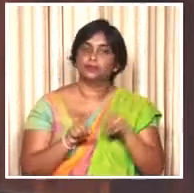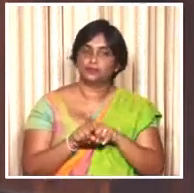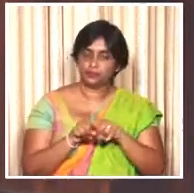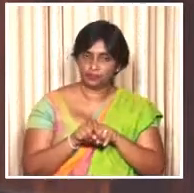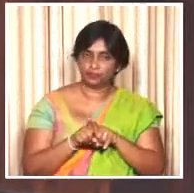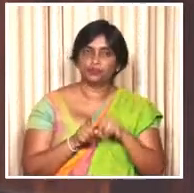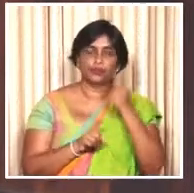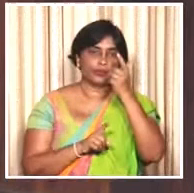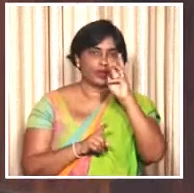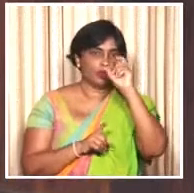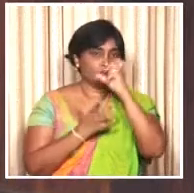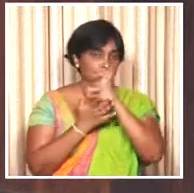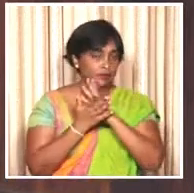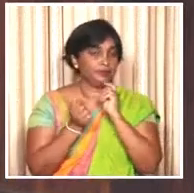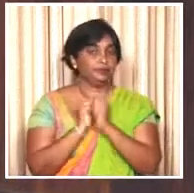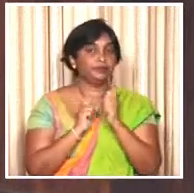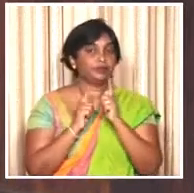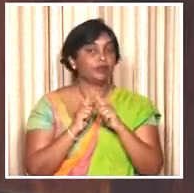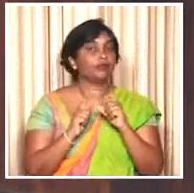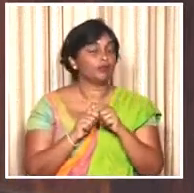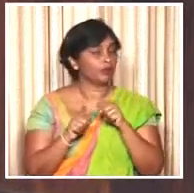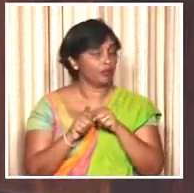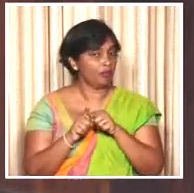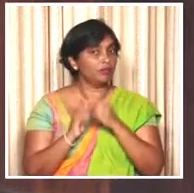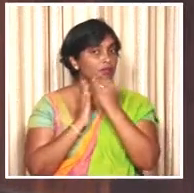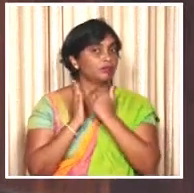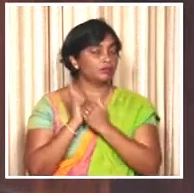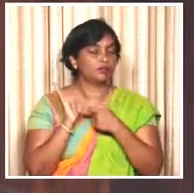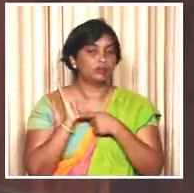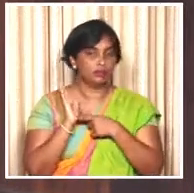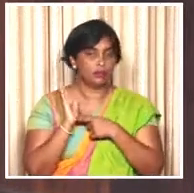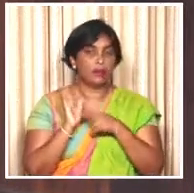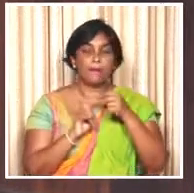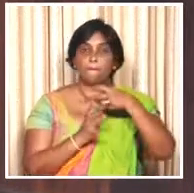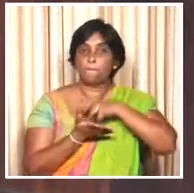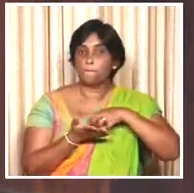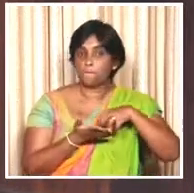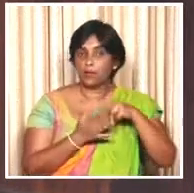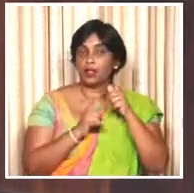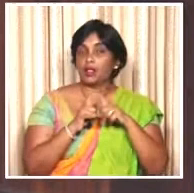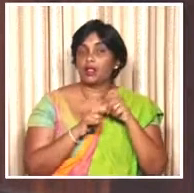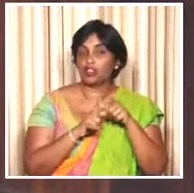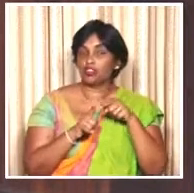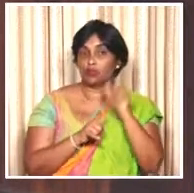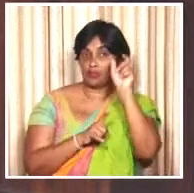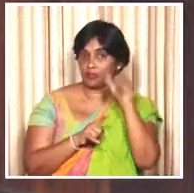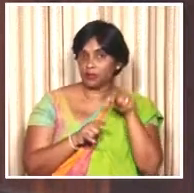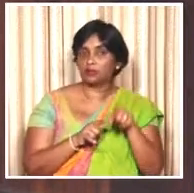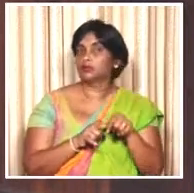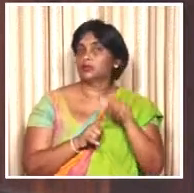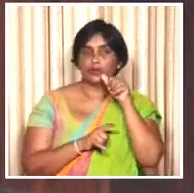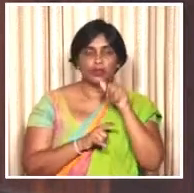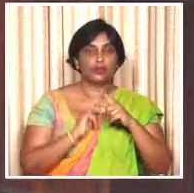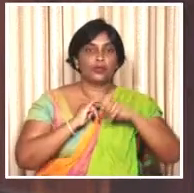තමයි 13 වෙනි සංශෝධනයේ අධ්‍යාපනය කියන ඒ ලයිස්තුවේ යටතේ පළාත් සභාවේ ලයිස්තුවේ අධ්‍යාපනය කියන විෂය යටතේ